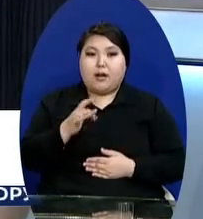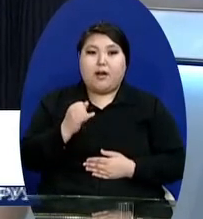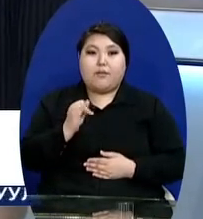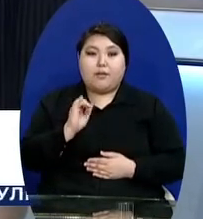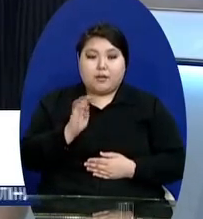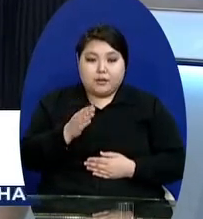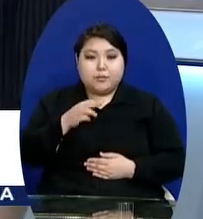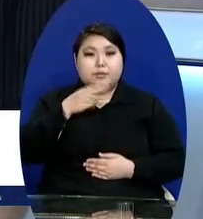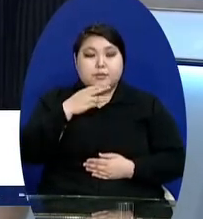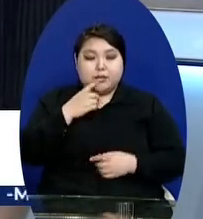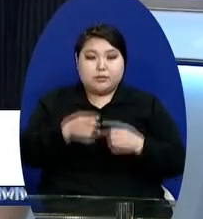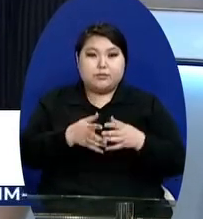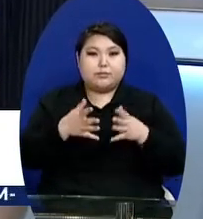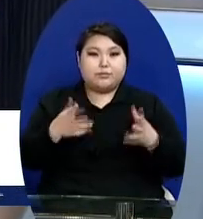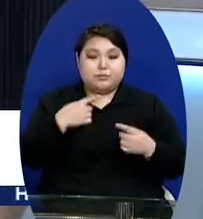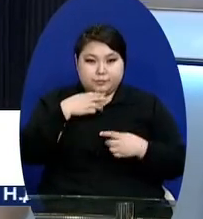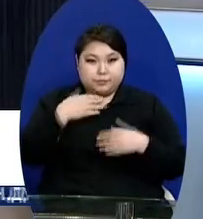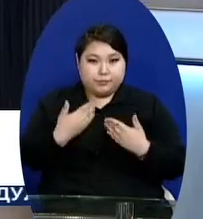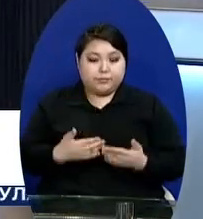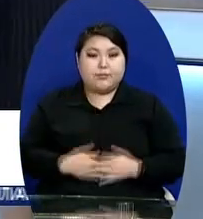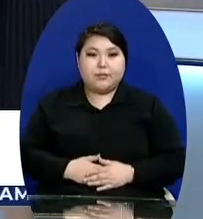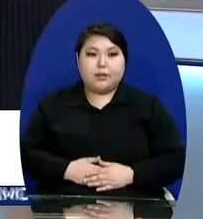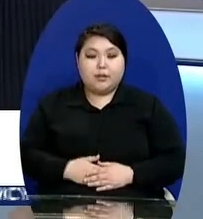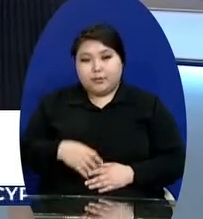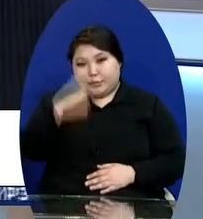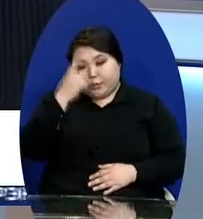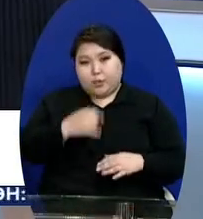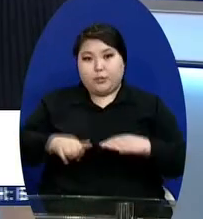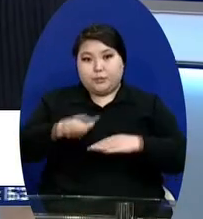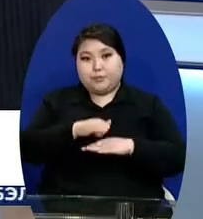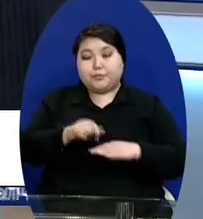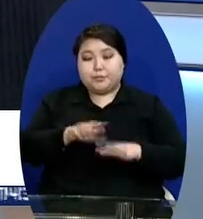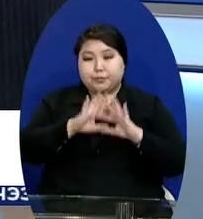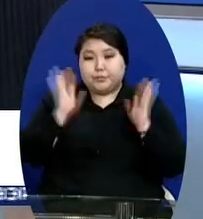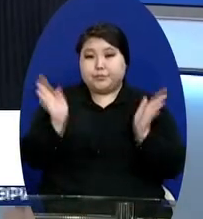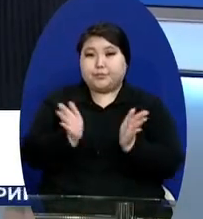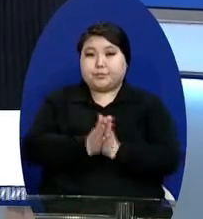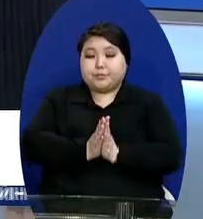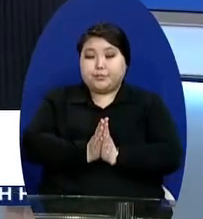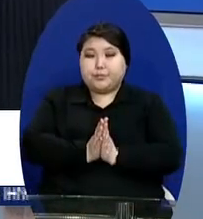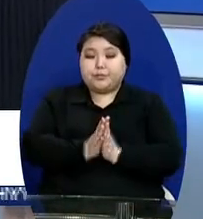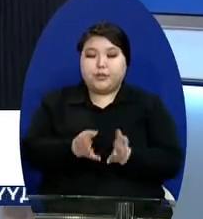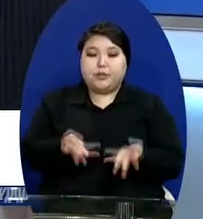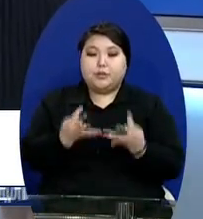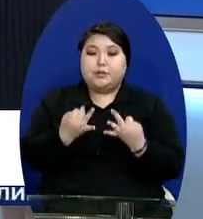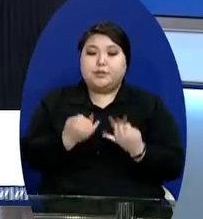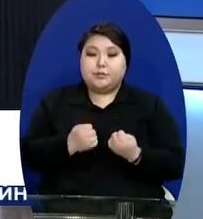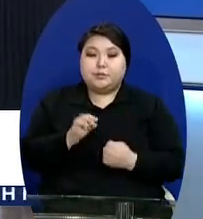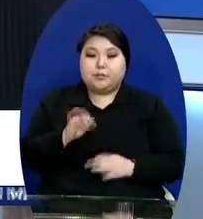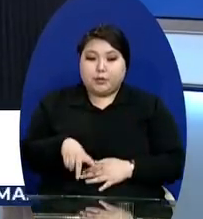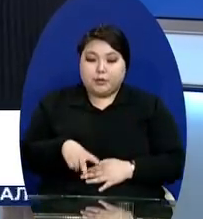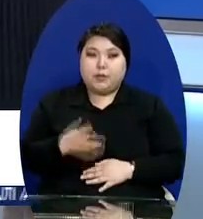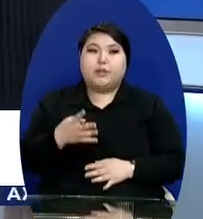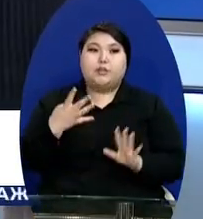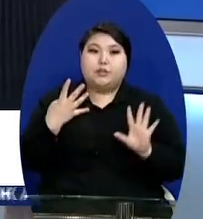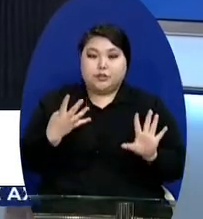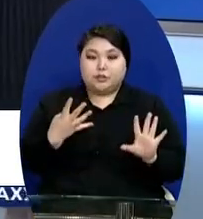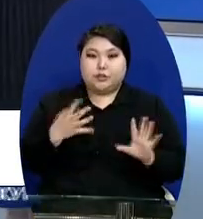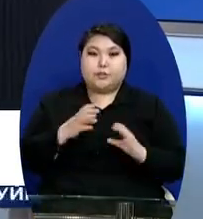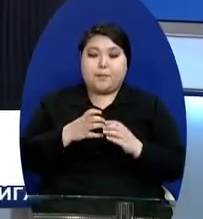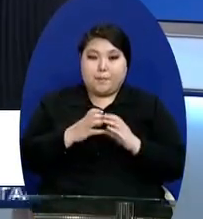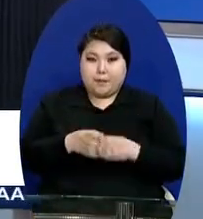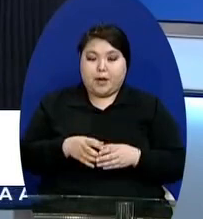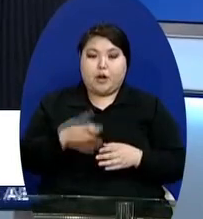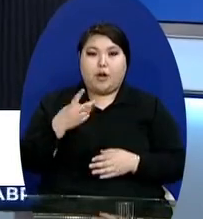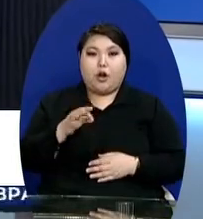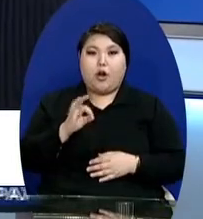мэдээллээс дэлгэрэнгүй мэдээллийг хүргэе. За Монгол орны нийт хэмжээнд гэх юм бол нийтдээ 9 одоо багийн